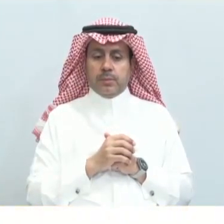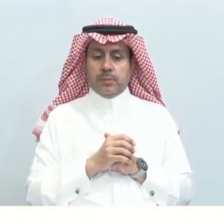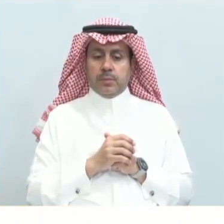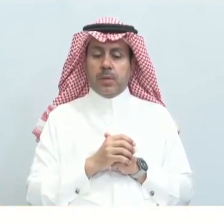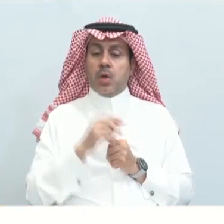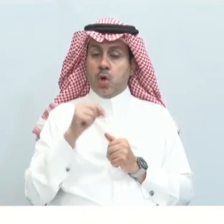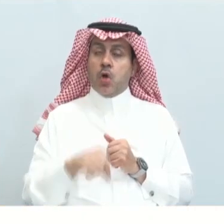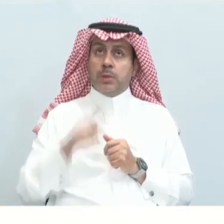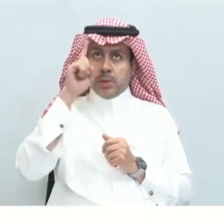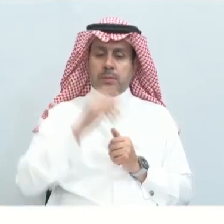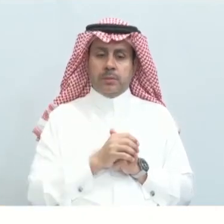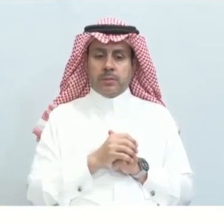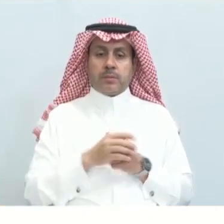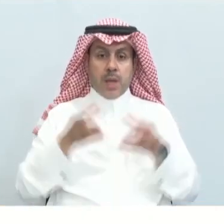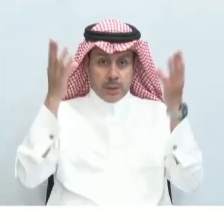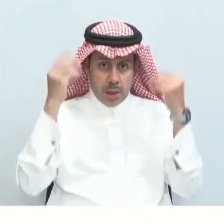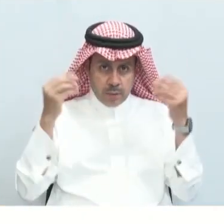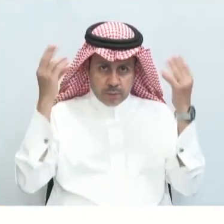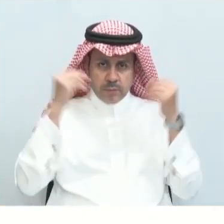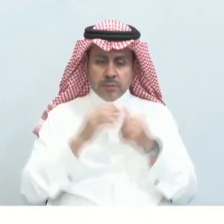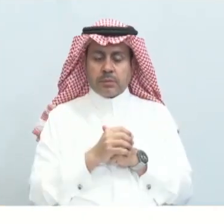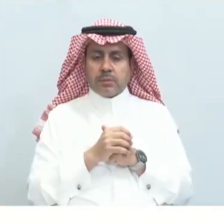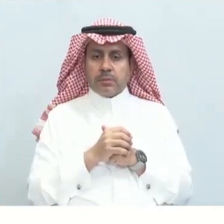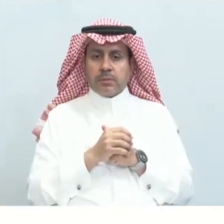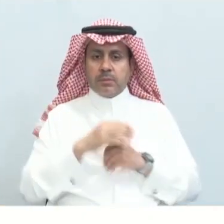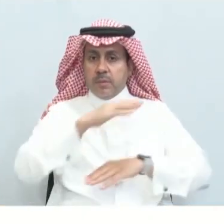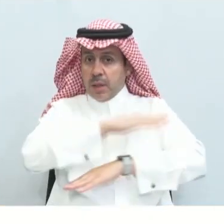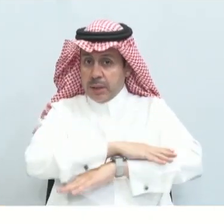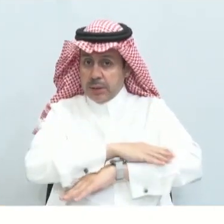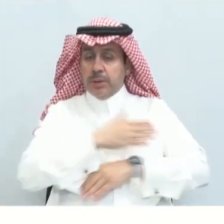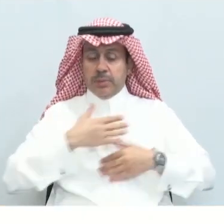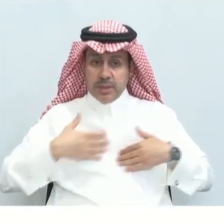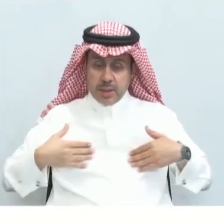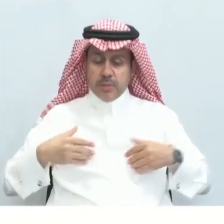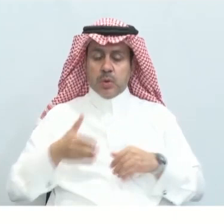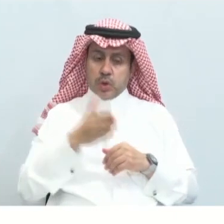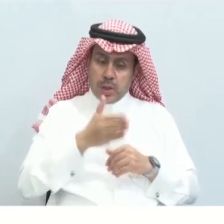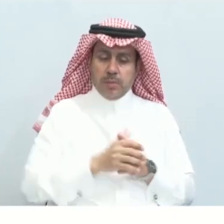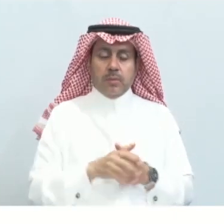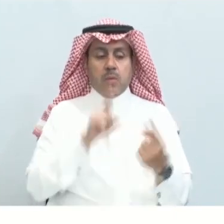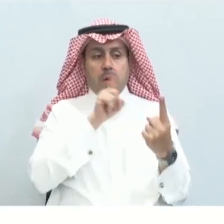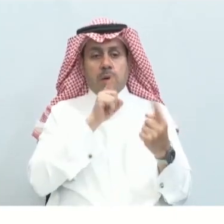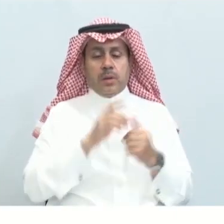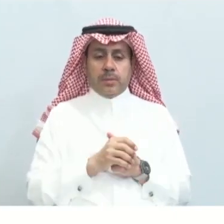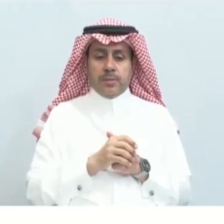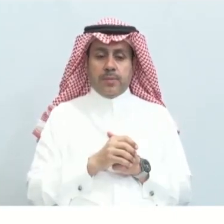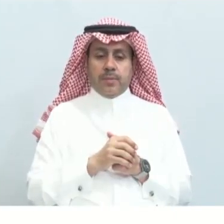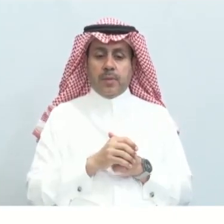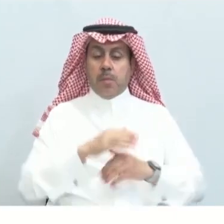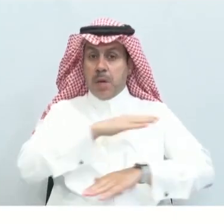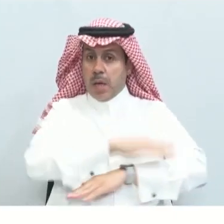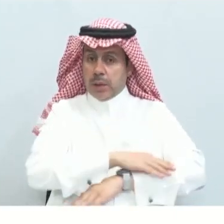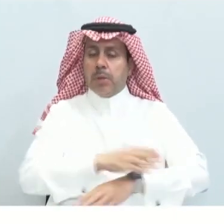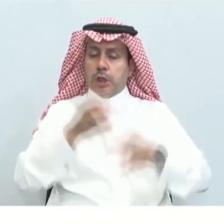واليوم باذن الله تعالى سنتعرف على ادب الابتسامه وادب السلام واللقاء وغير ذلك من الاداب